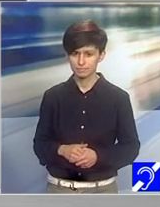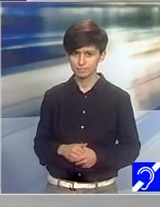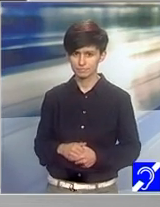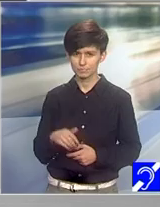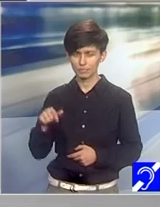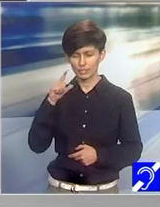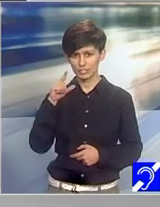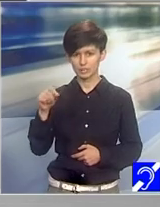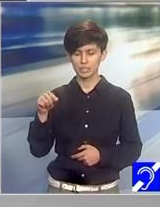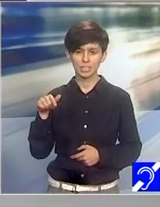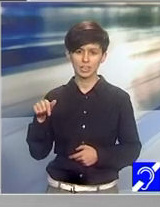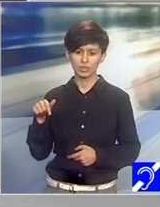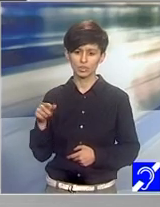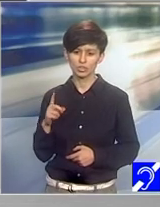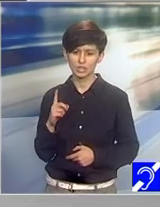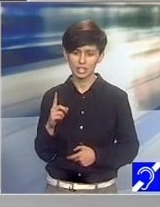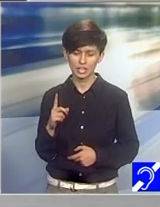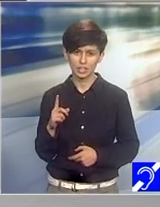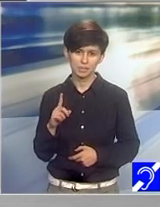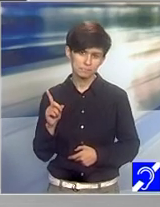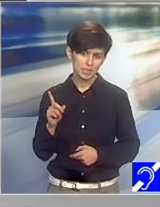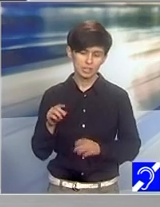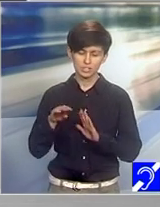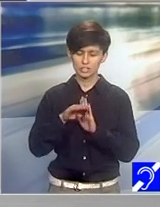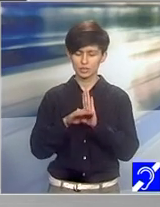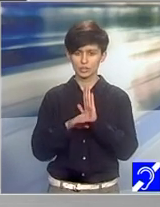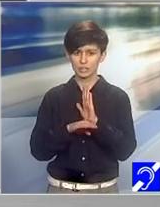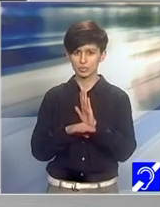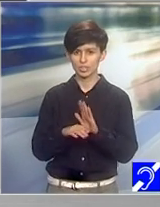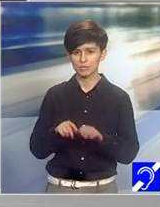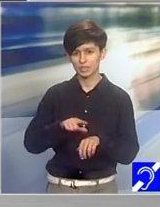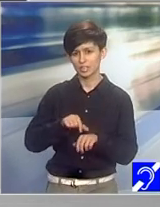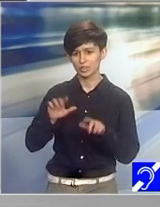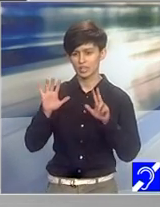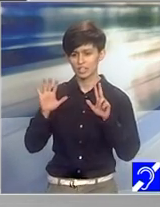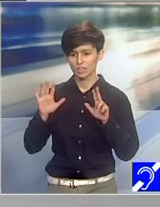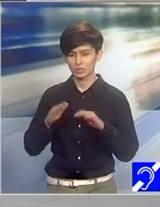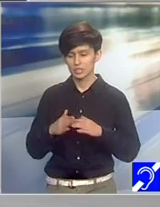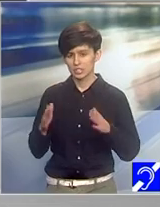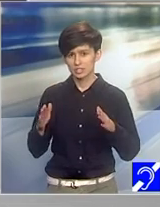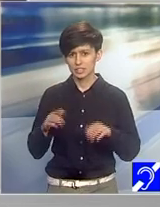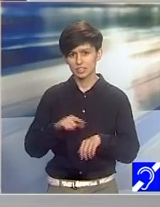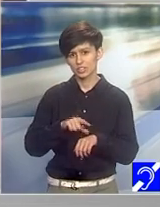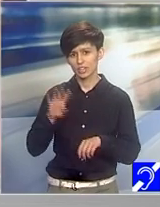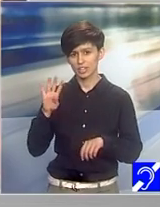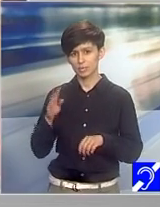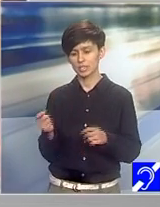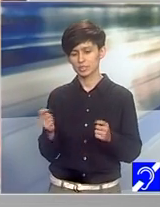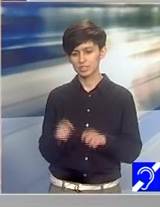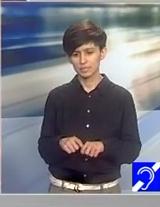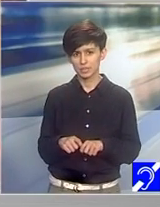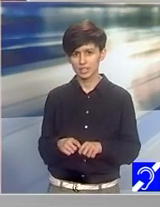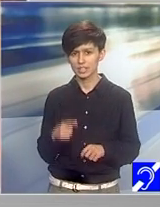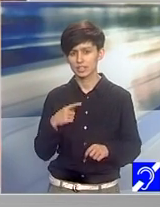acolo, dar trebuie să nu crezi că e un program de la 8 să deschide și la 4 să închide. Nu, e un proiect de suflet de